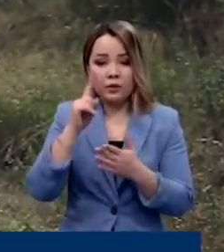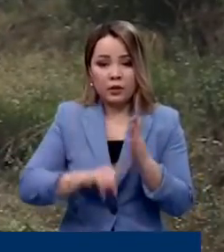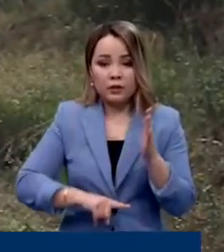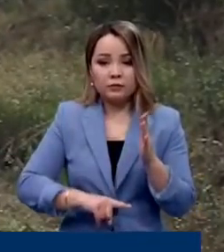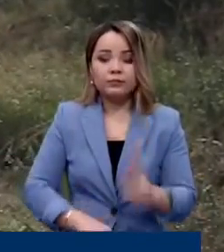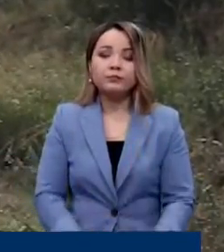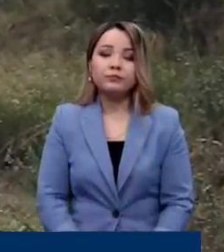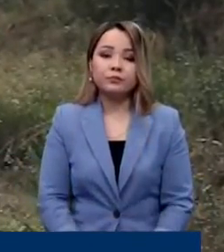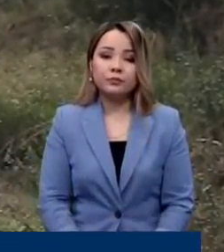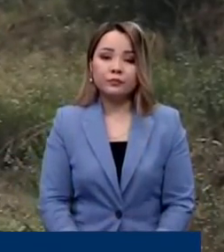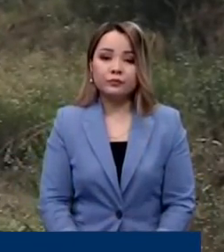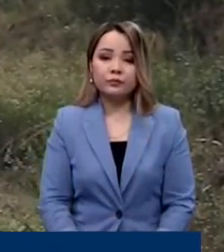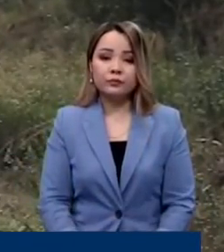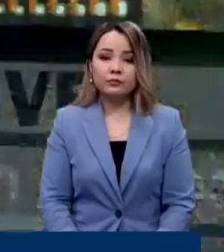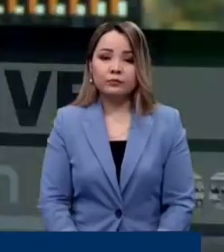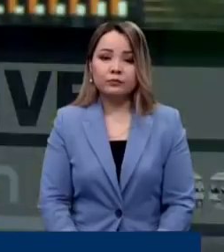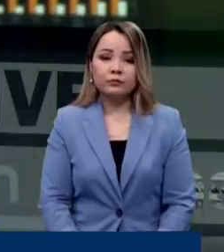Санез, Атамекен Бизнес арнасы.